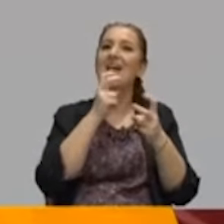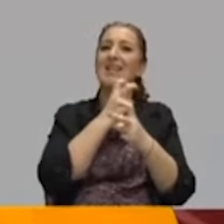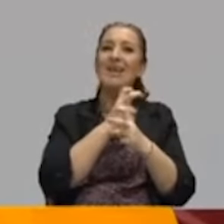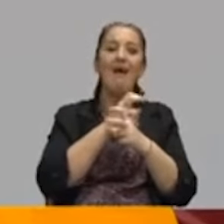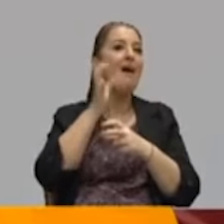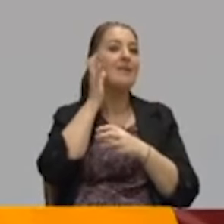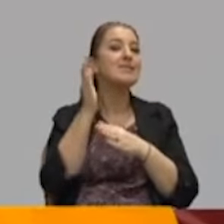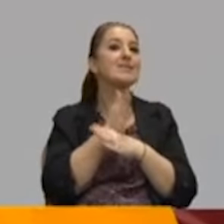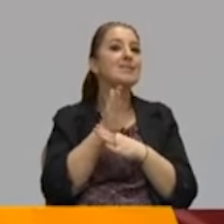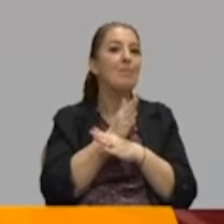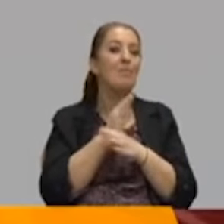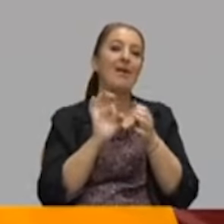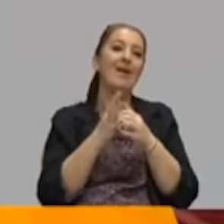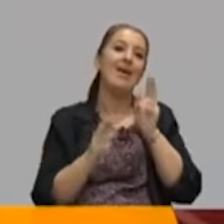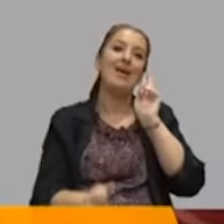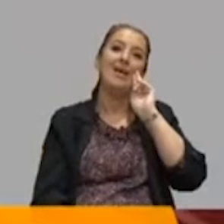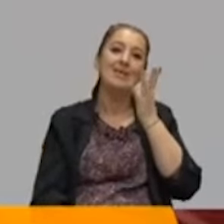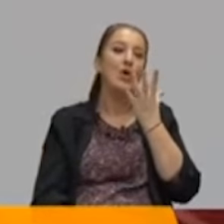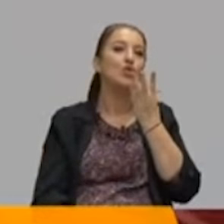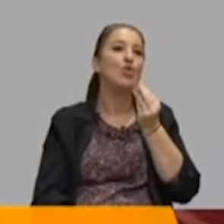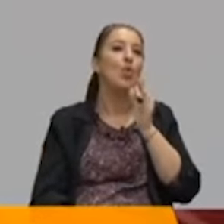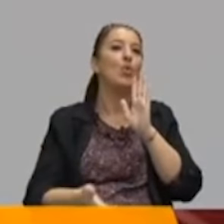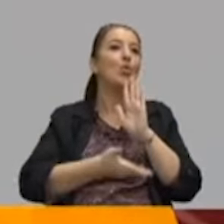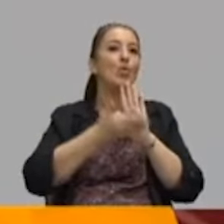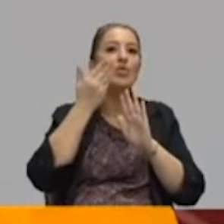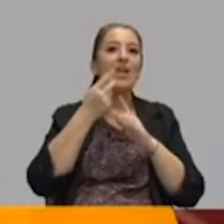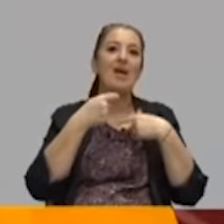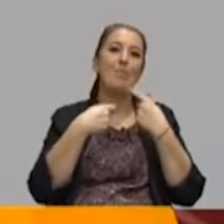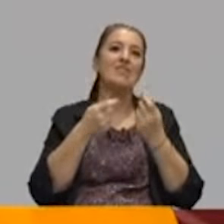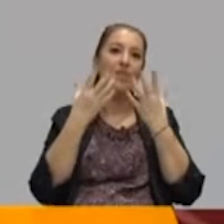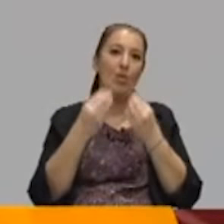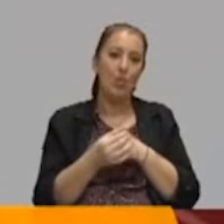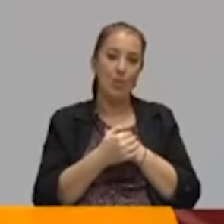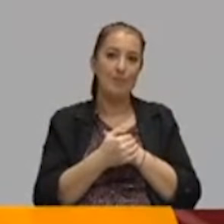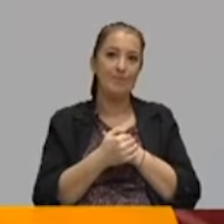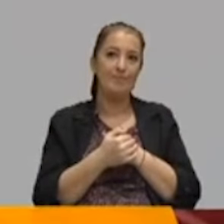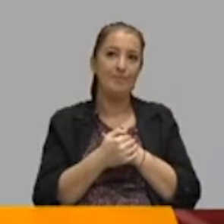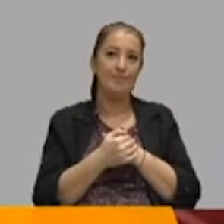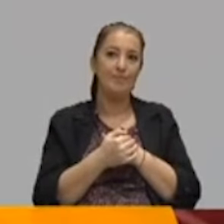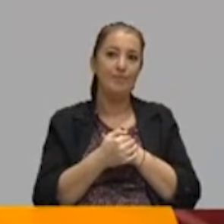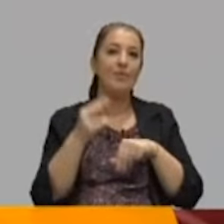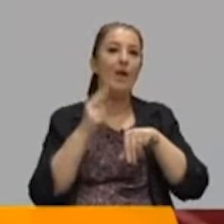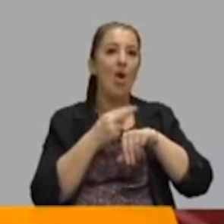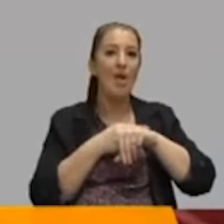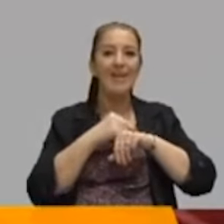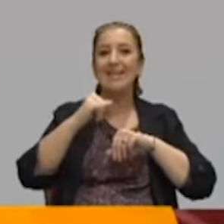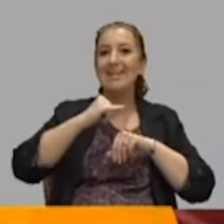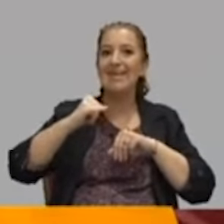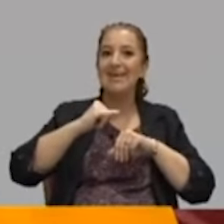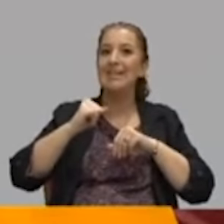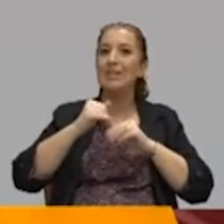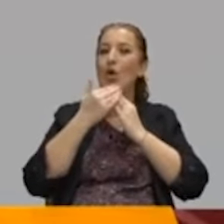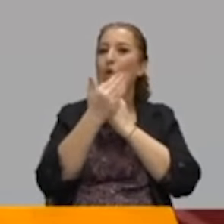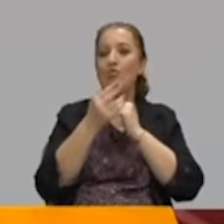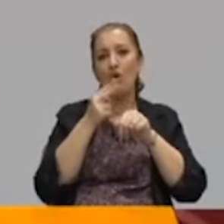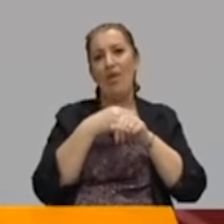sebep ne yazık ki çok yüksek maliyette bulabiliyoruz. Örneğin yakın komşumuzdan örnek